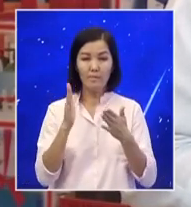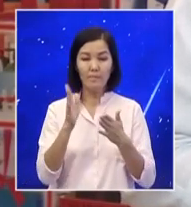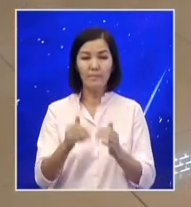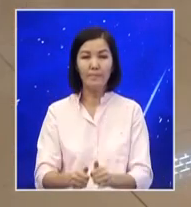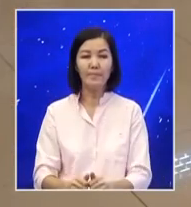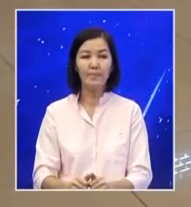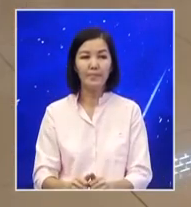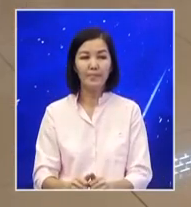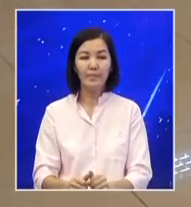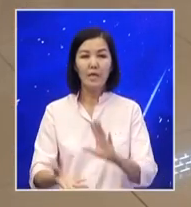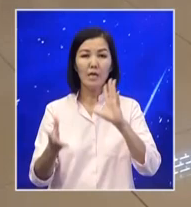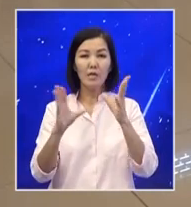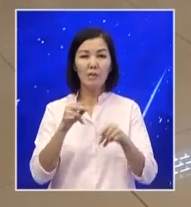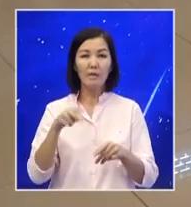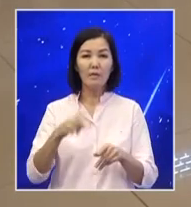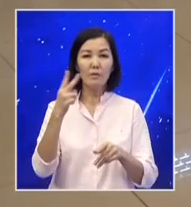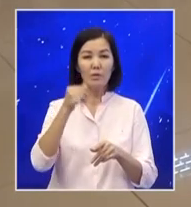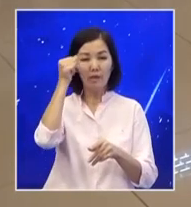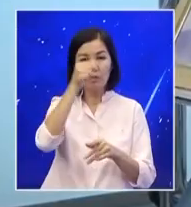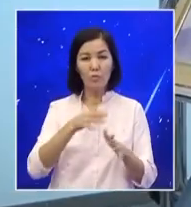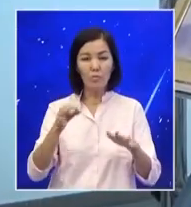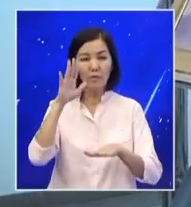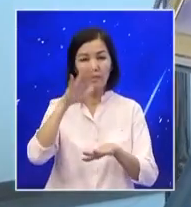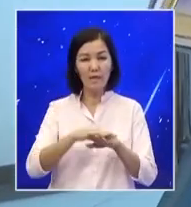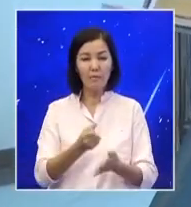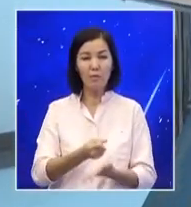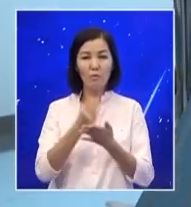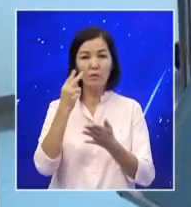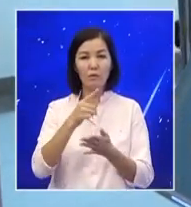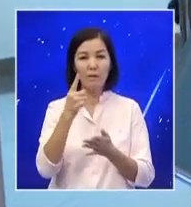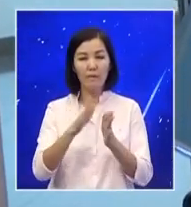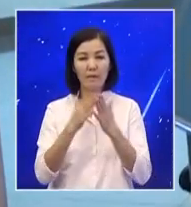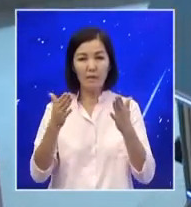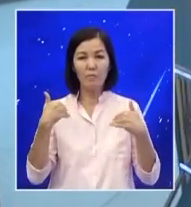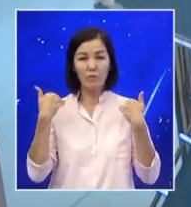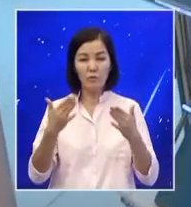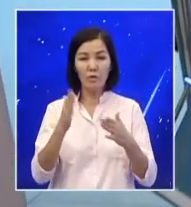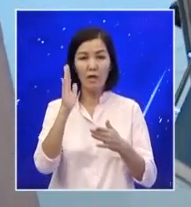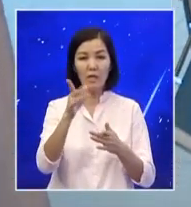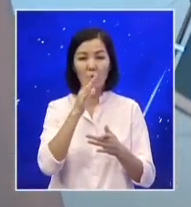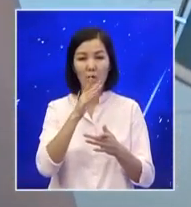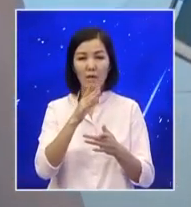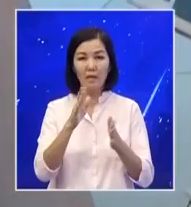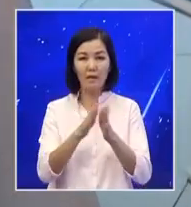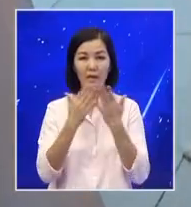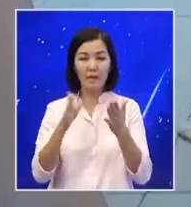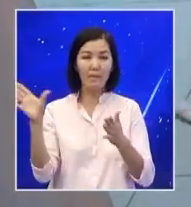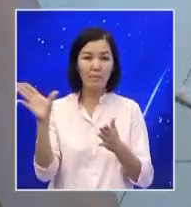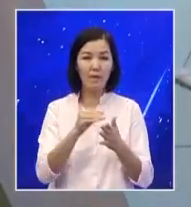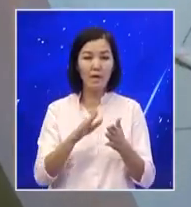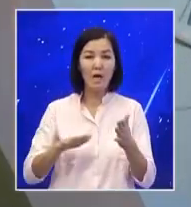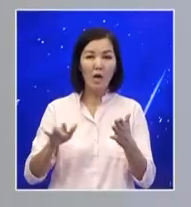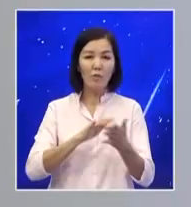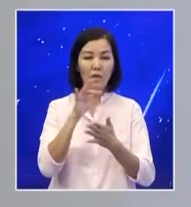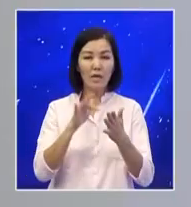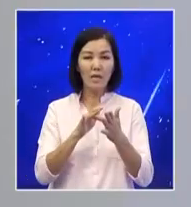ойлаймын. Жалпы 2020 жылы облыс әкімінің қолдауымен 21 кітап жарық көрген. Алдағы уақытта бұл туындылардың барлығы аудан